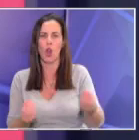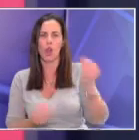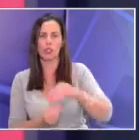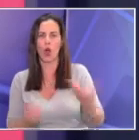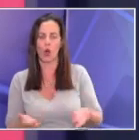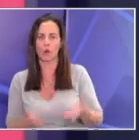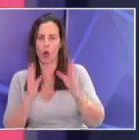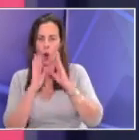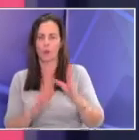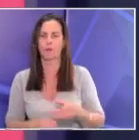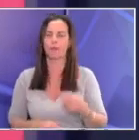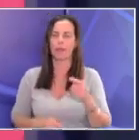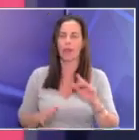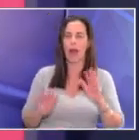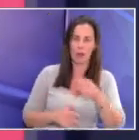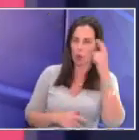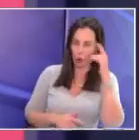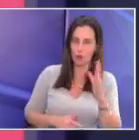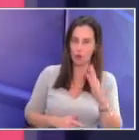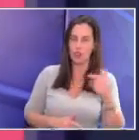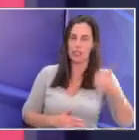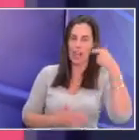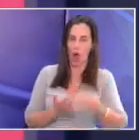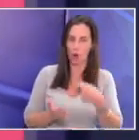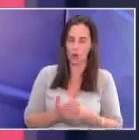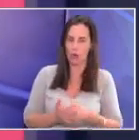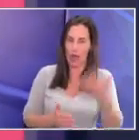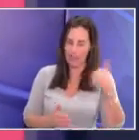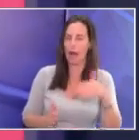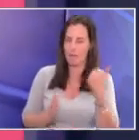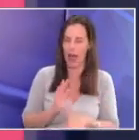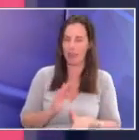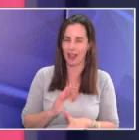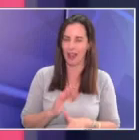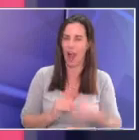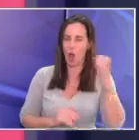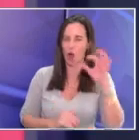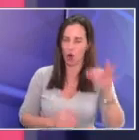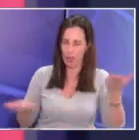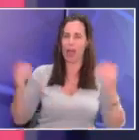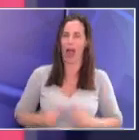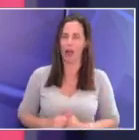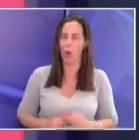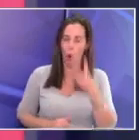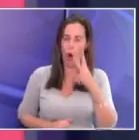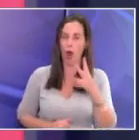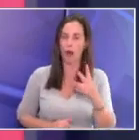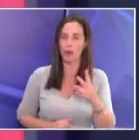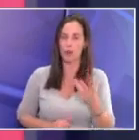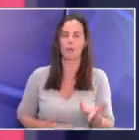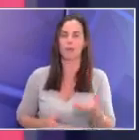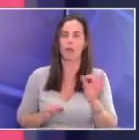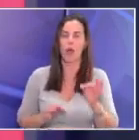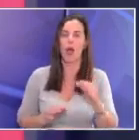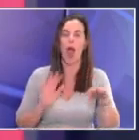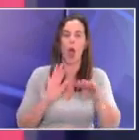החוק נאמנות? כי החוק הזה בלי שיניים. למה אתה חושב שכחלון היה מבטר על הסמכות שלו ככה? הוא ראה שזה גיחך אותו.